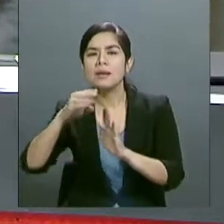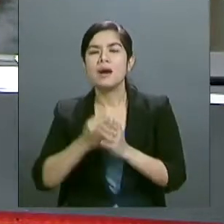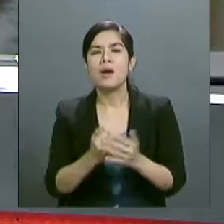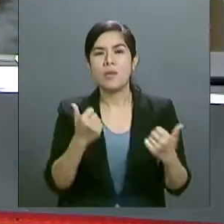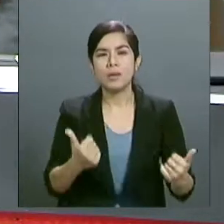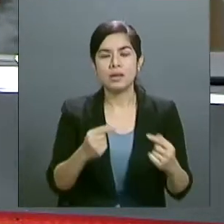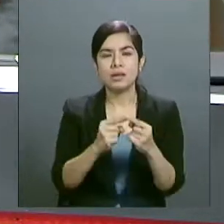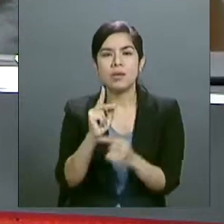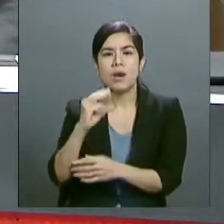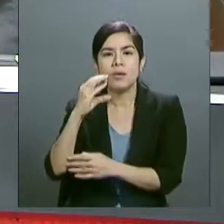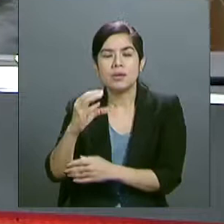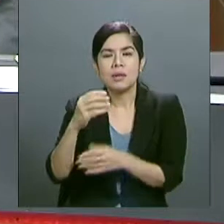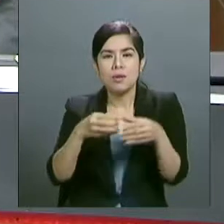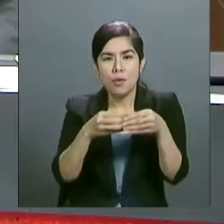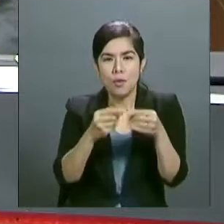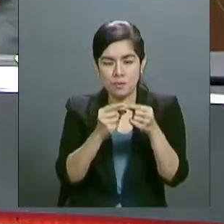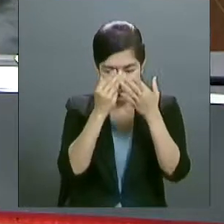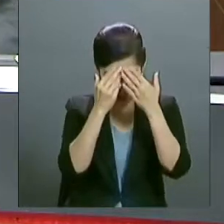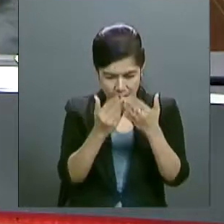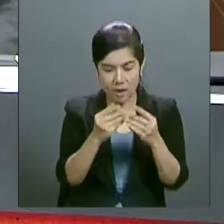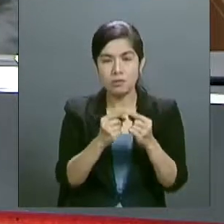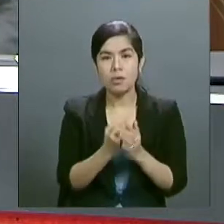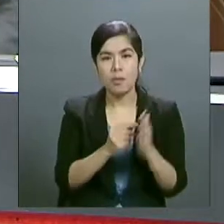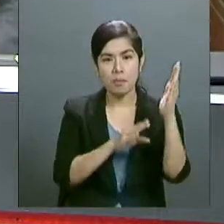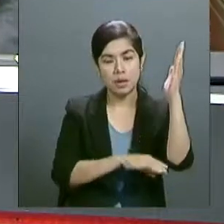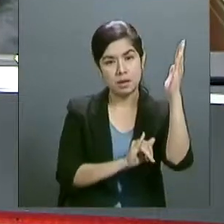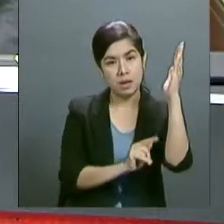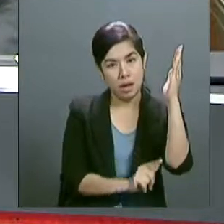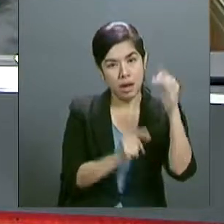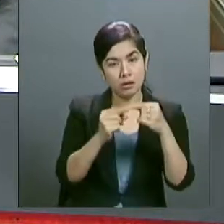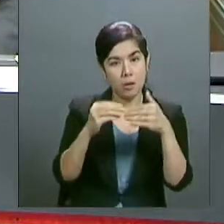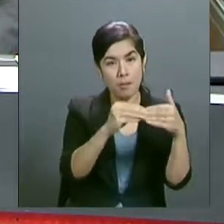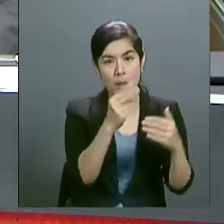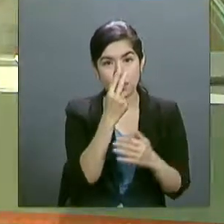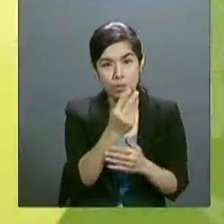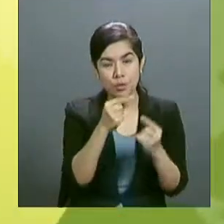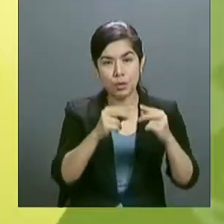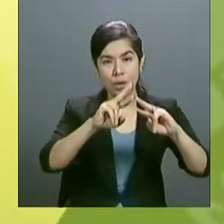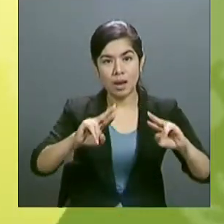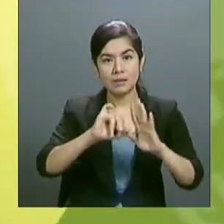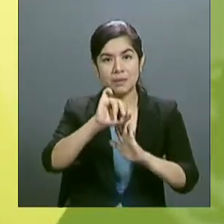อร์เตอร์เยาวชนมุสลิมนักสื่อสารจังหวัดนราธิวาสจะพาไปร้านน้ำชาที่เชียงใหม่กันครับ